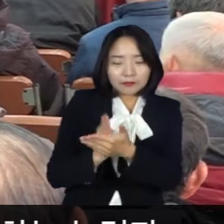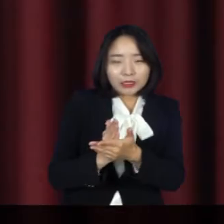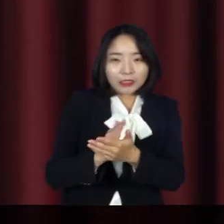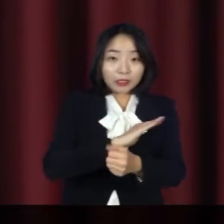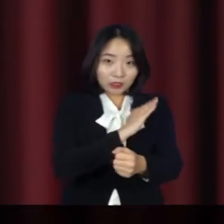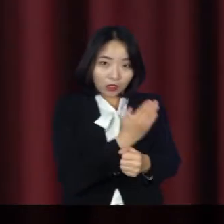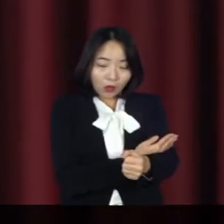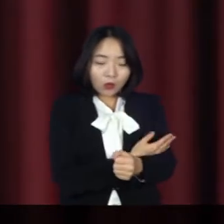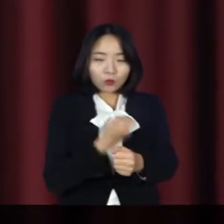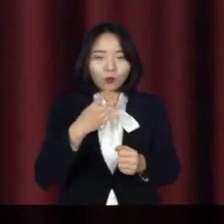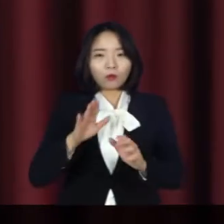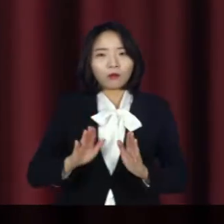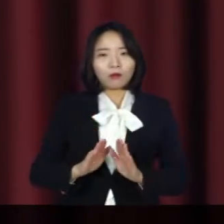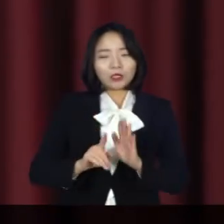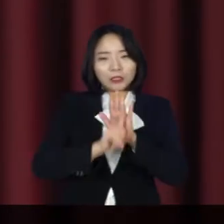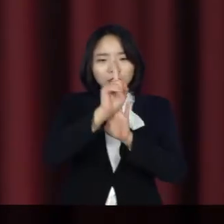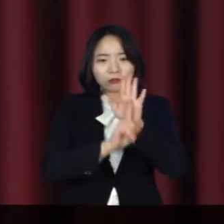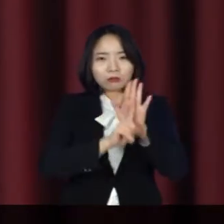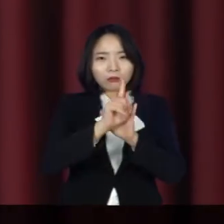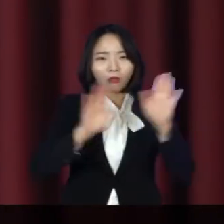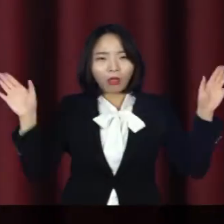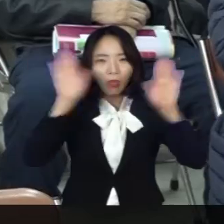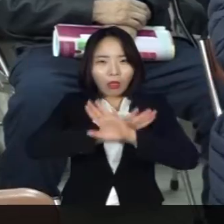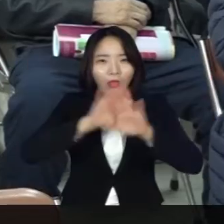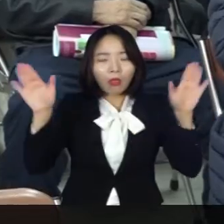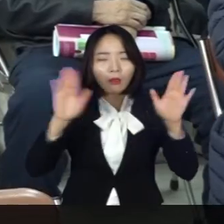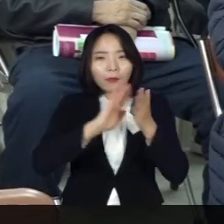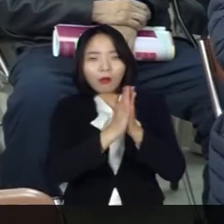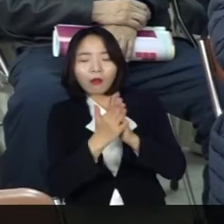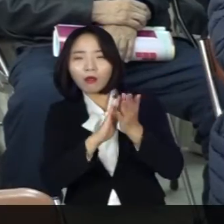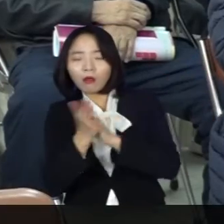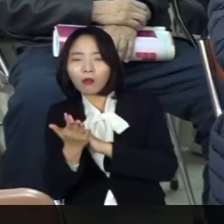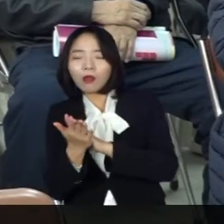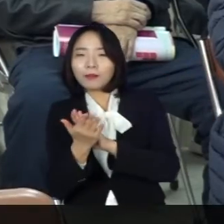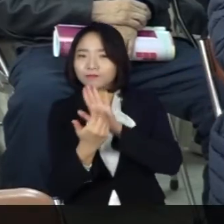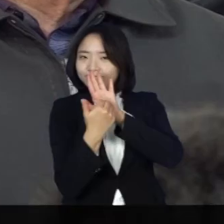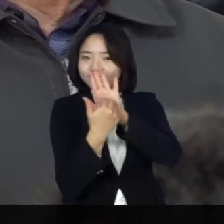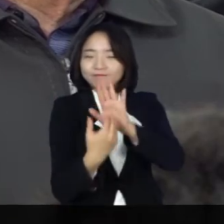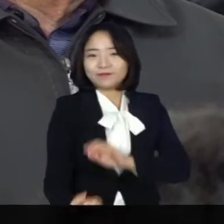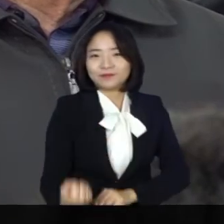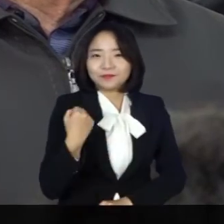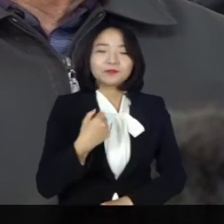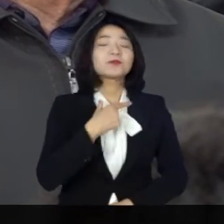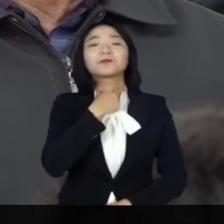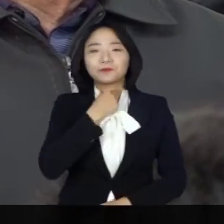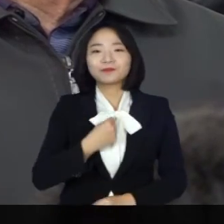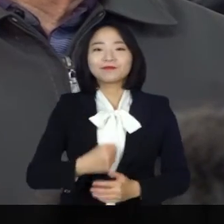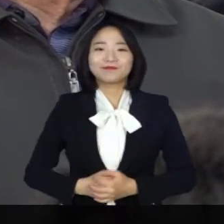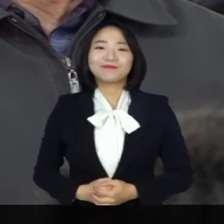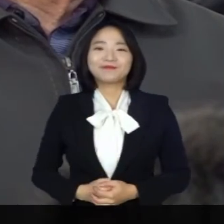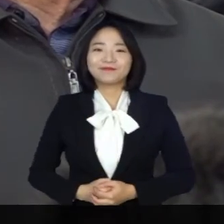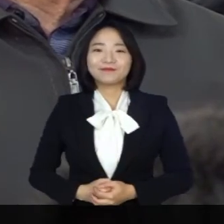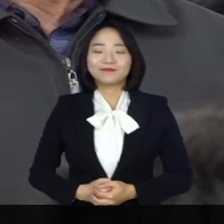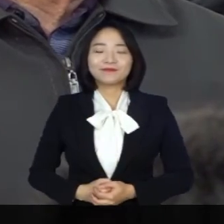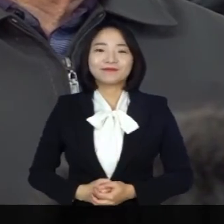능력과 심화되는 기후변화와 반복되는 자연재해를 극복할 수 있는 역량이 강화되길 바란다고 밝혔습니다.